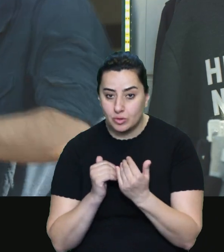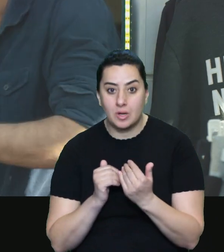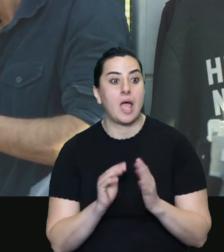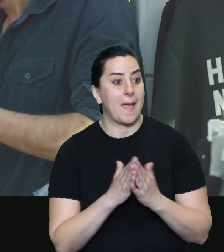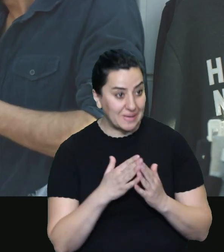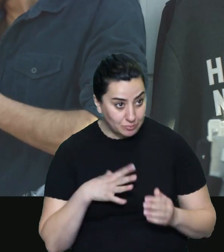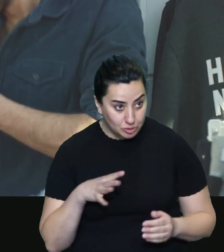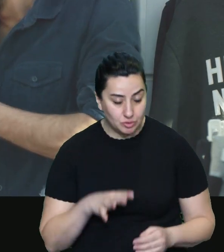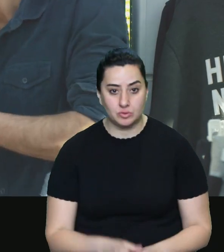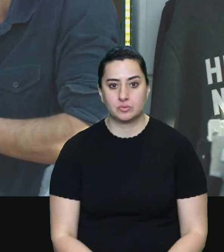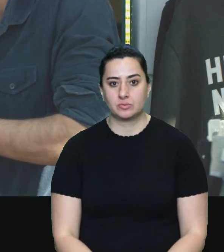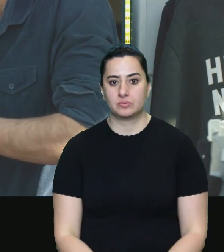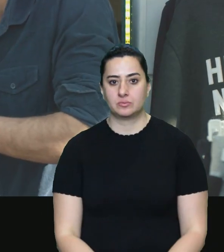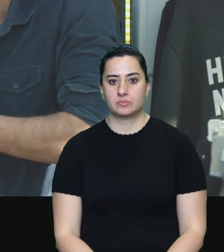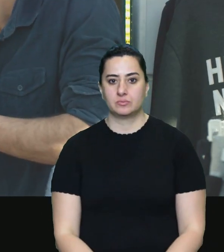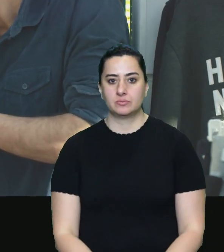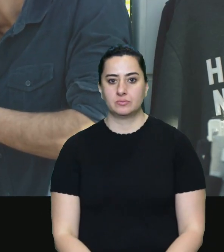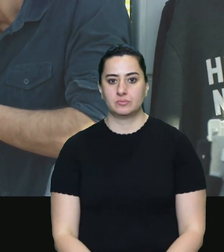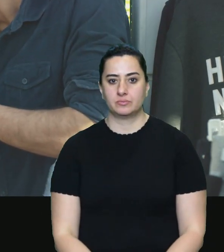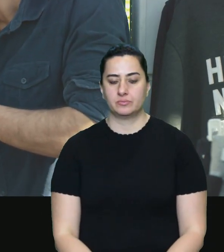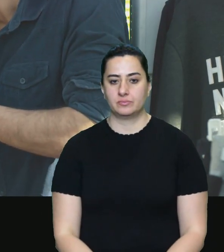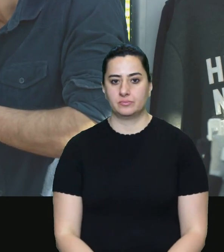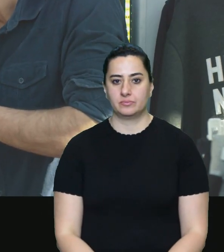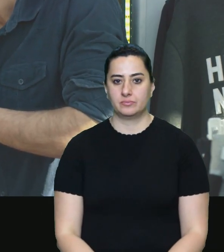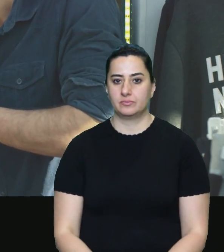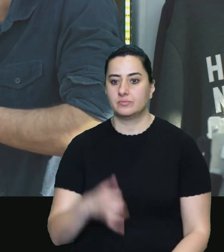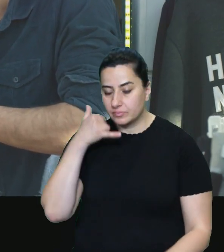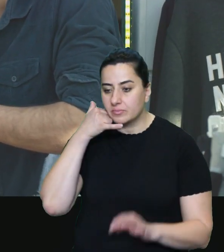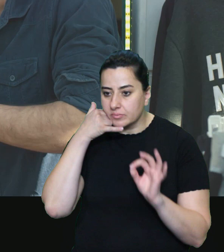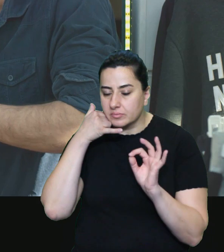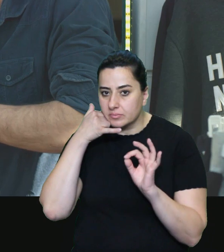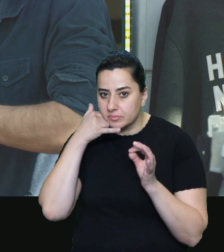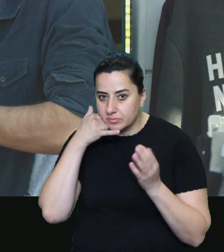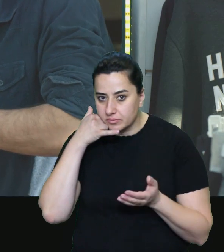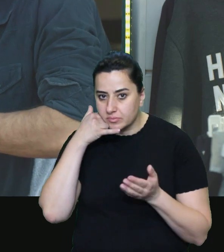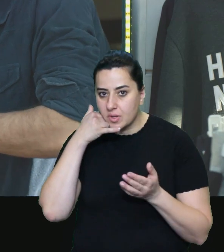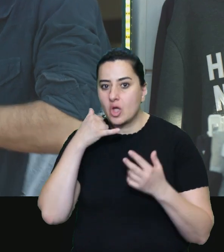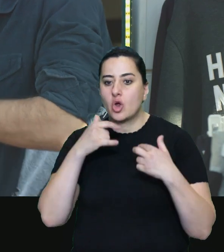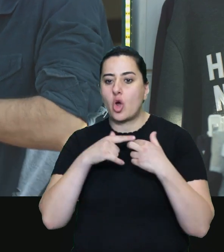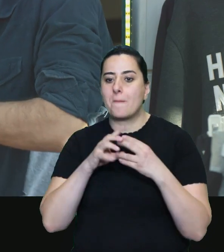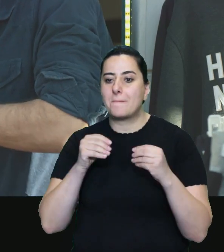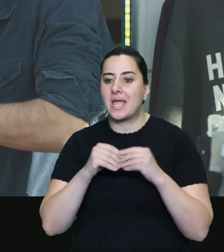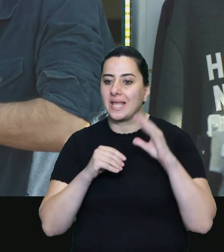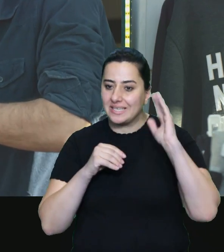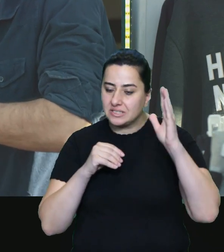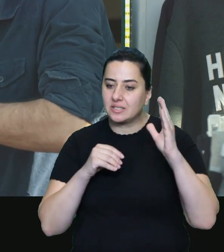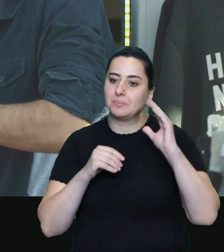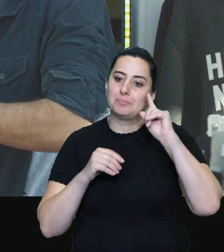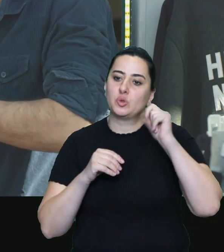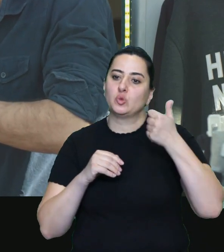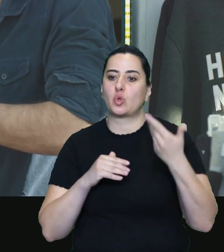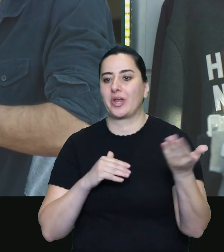Pasaport. Pasaport. Çantasına baktı. Evet. Romanya'ya gidip bir sonraki gün dönecek.